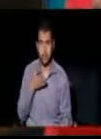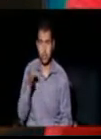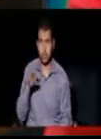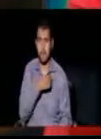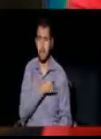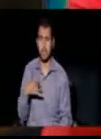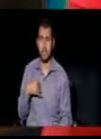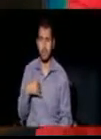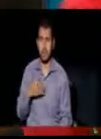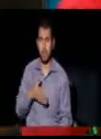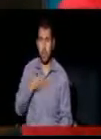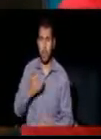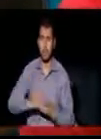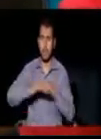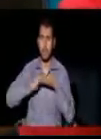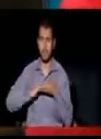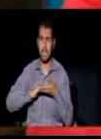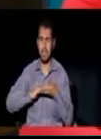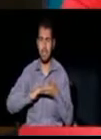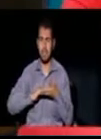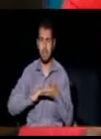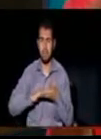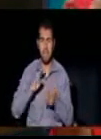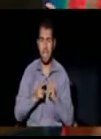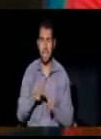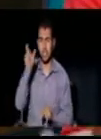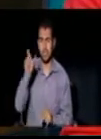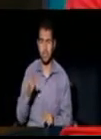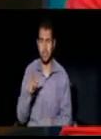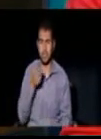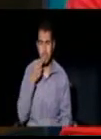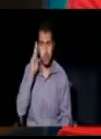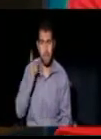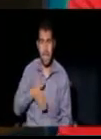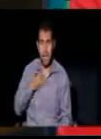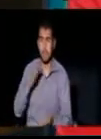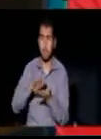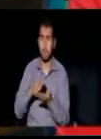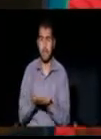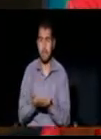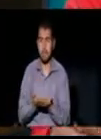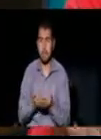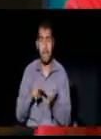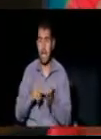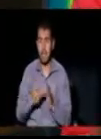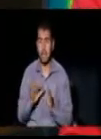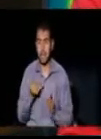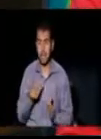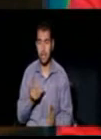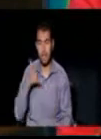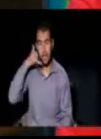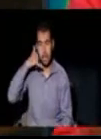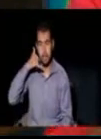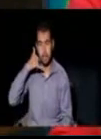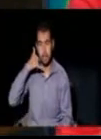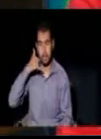او راح مثلا اي جهة حكومية معهوش مترجم، فهيعمل ايه؟ هيتصل بينا عن طريق فيديو